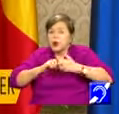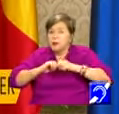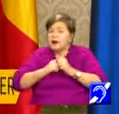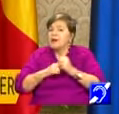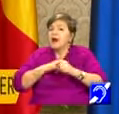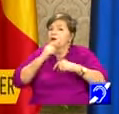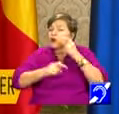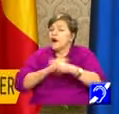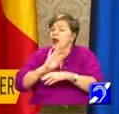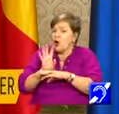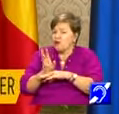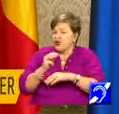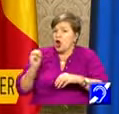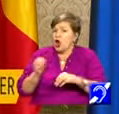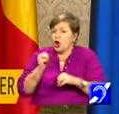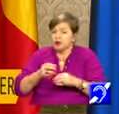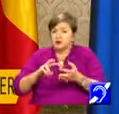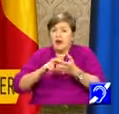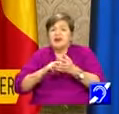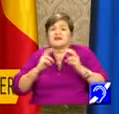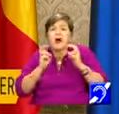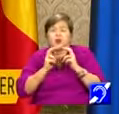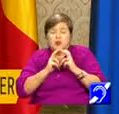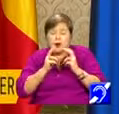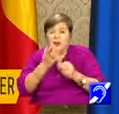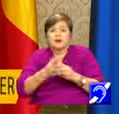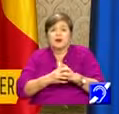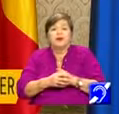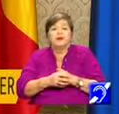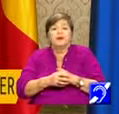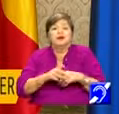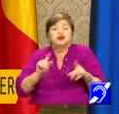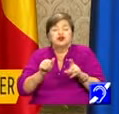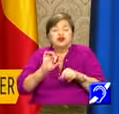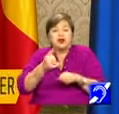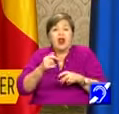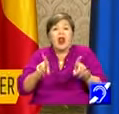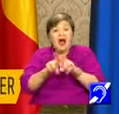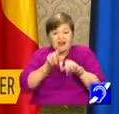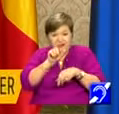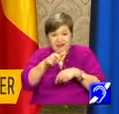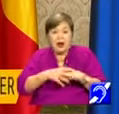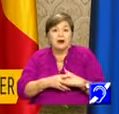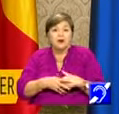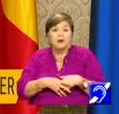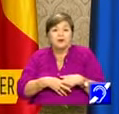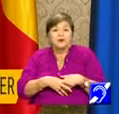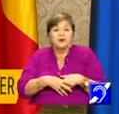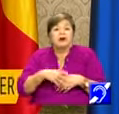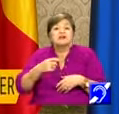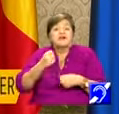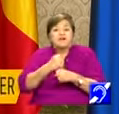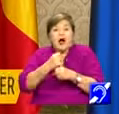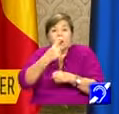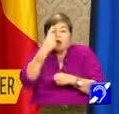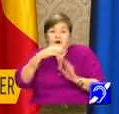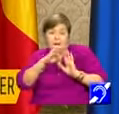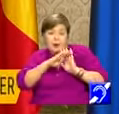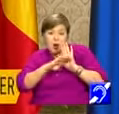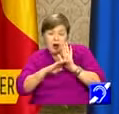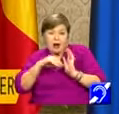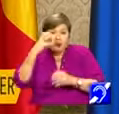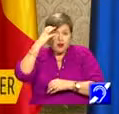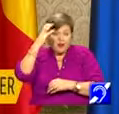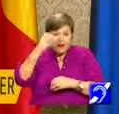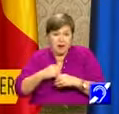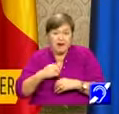pandemia COVID-19, criza energetică, și de asemenea să avem un program guvernamental care